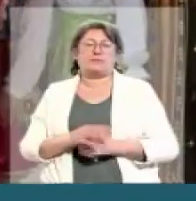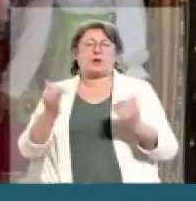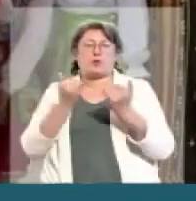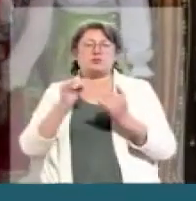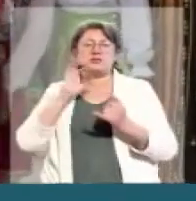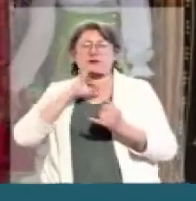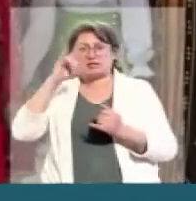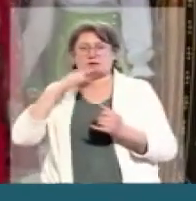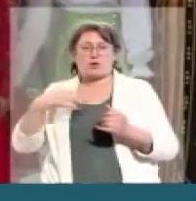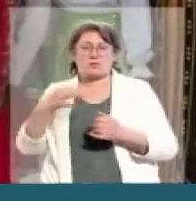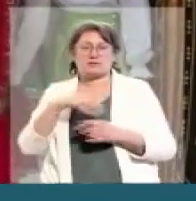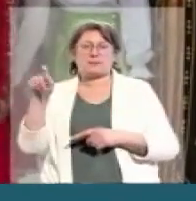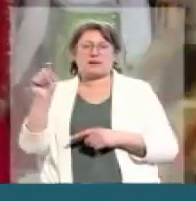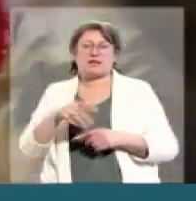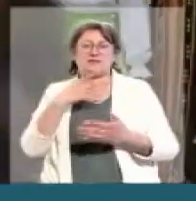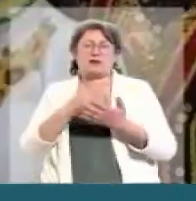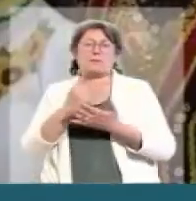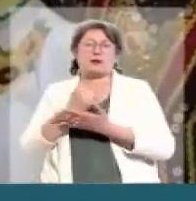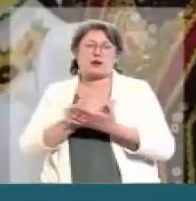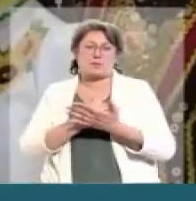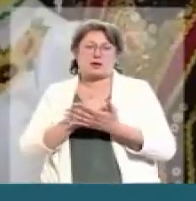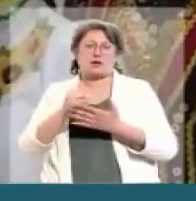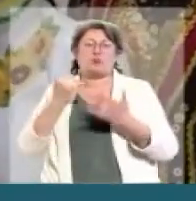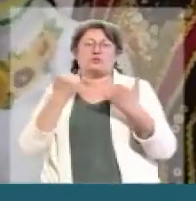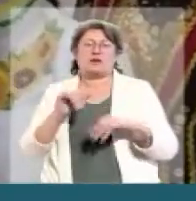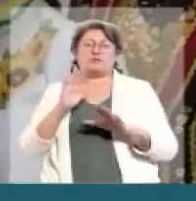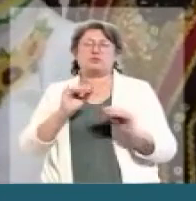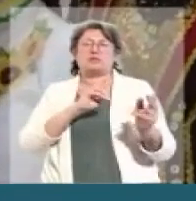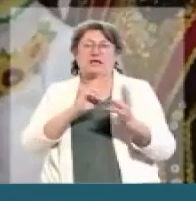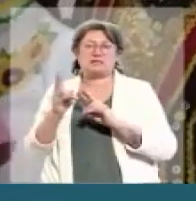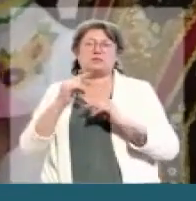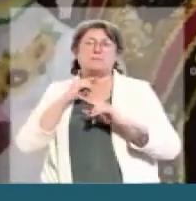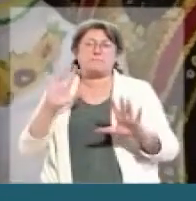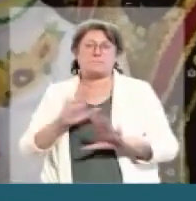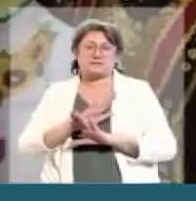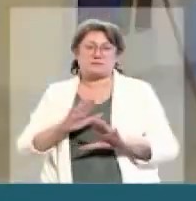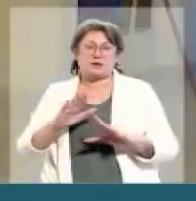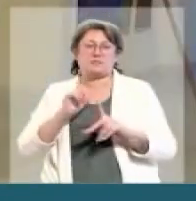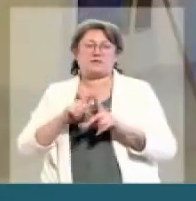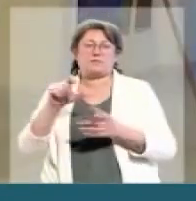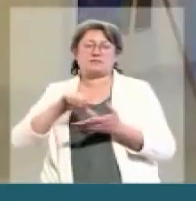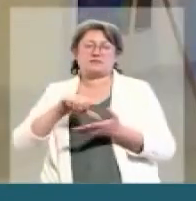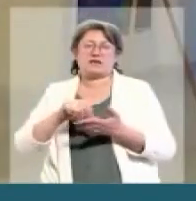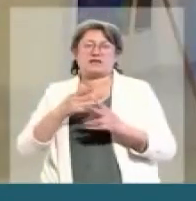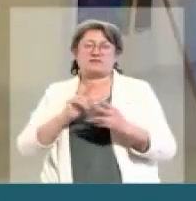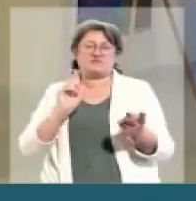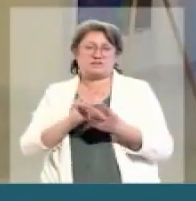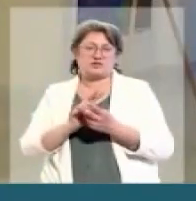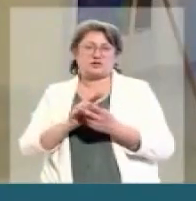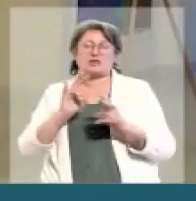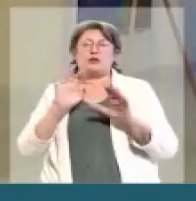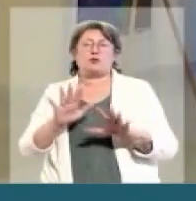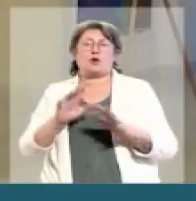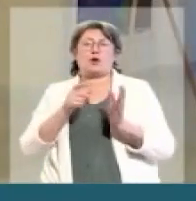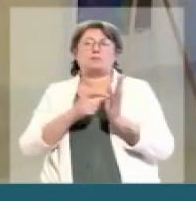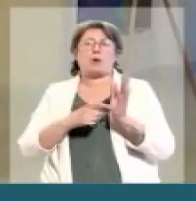Гости из Северо-Казахстанской области приехали со своей программой. Удивлять будут как танцами, так и песнями. По словам представителей, данная встреча – это не